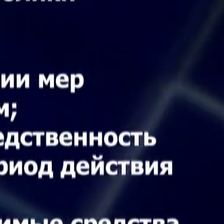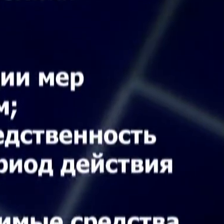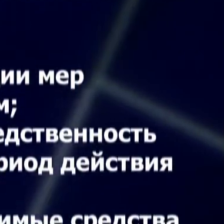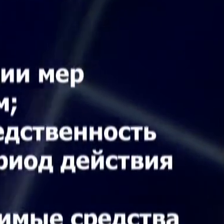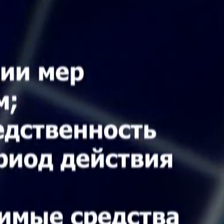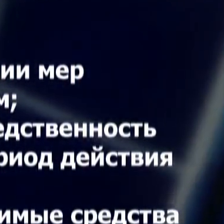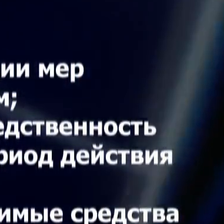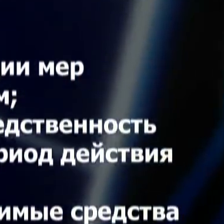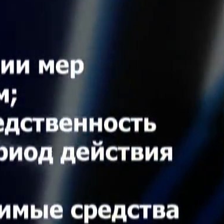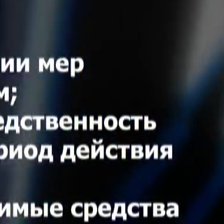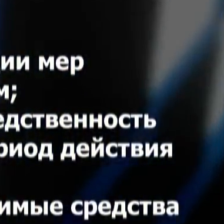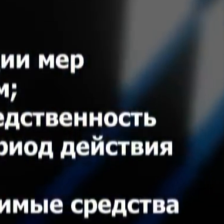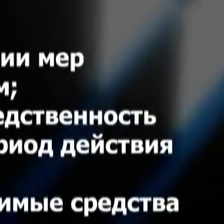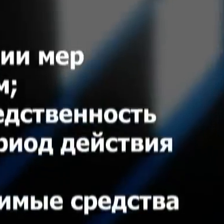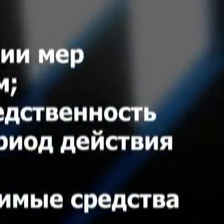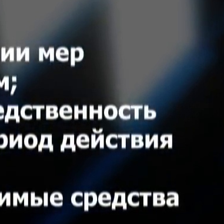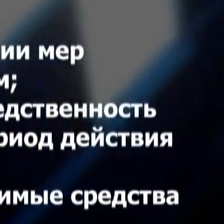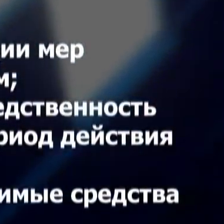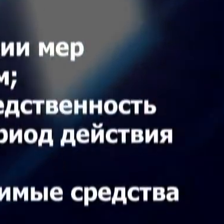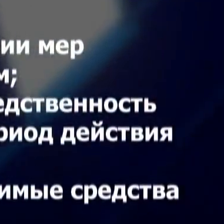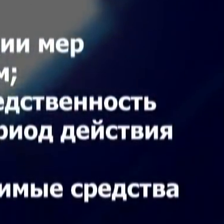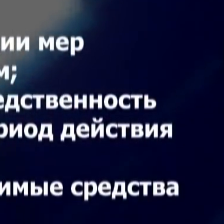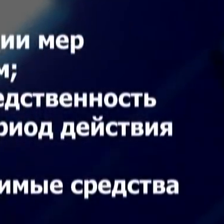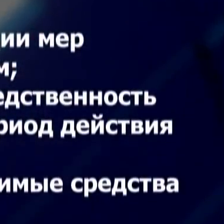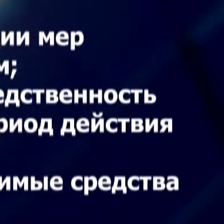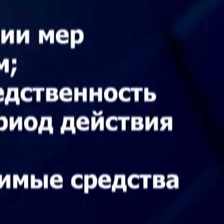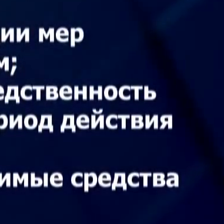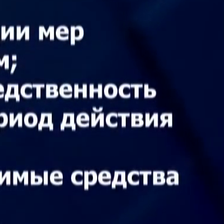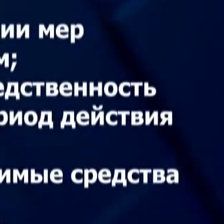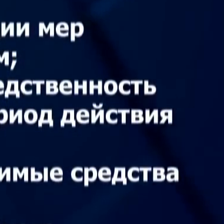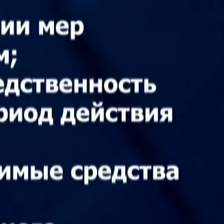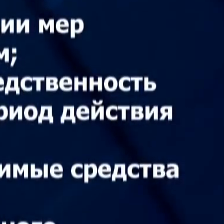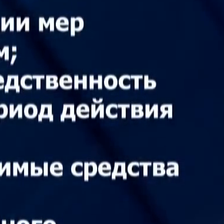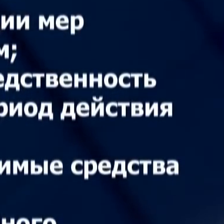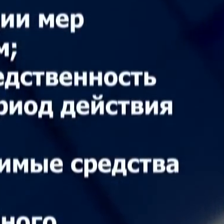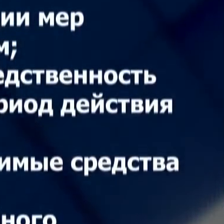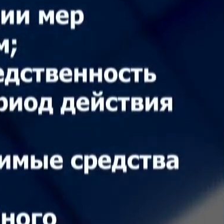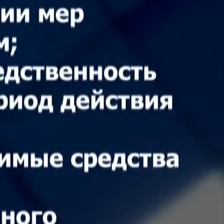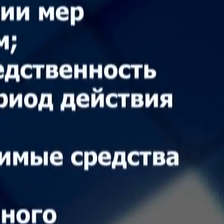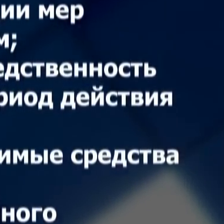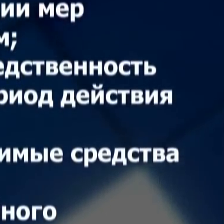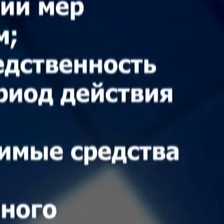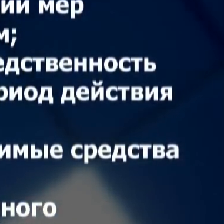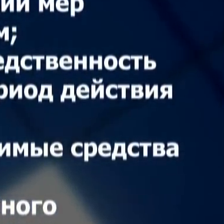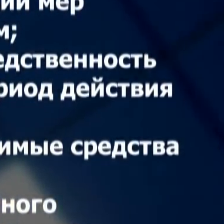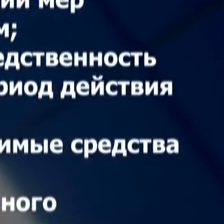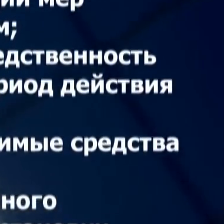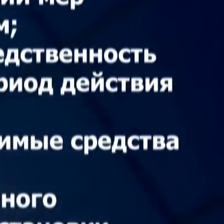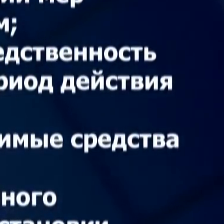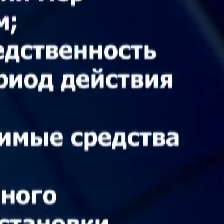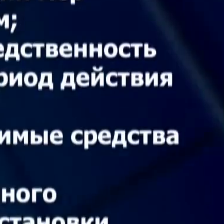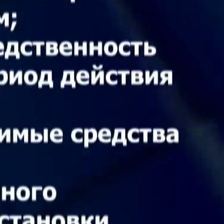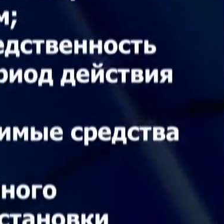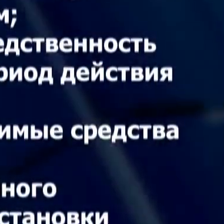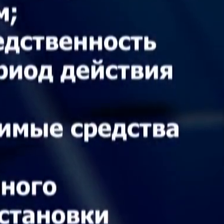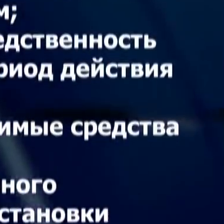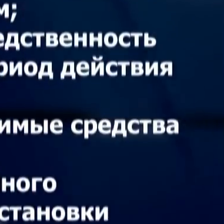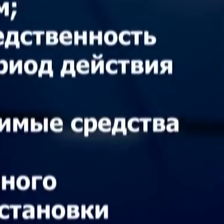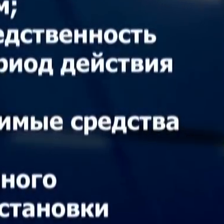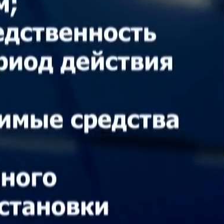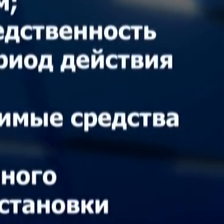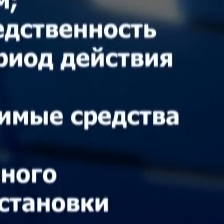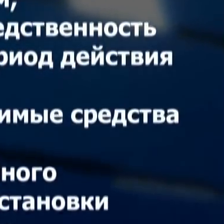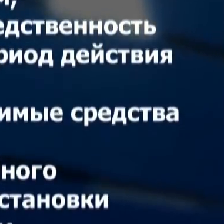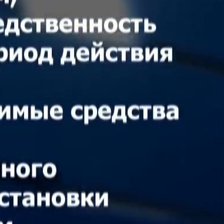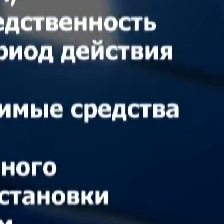населения. Верховному суду Кыргызской Республики предоставить право изменять территориальную подсудность гражданских, уголовных, административных дел, дел о